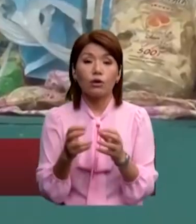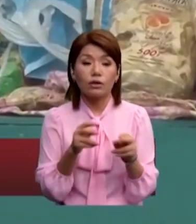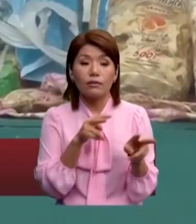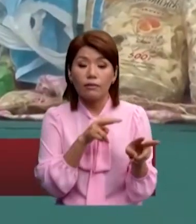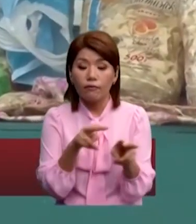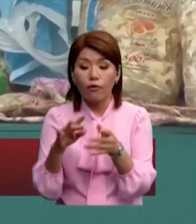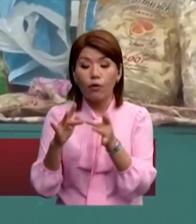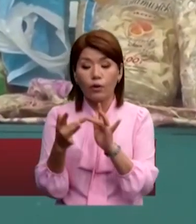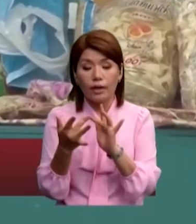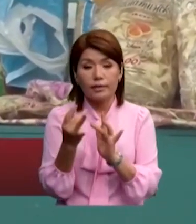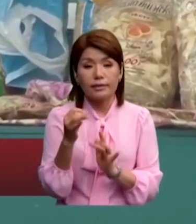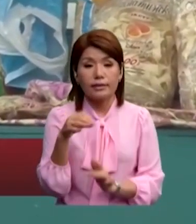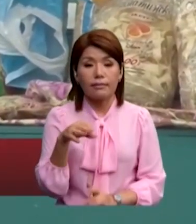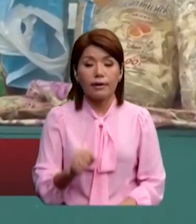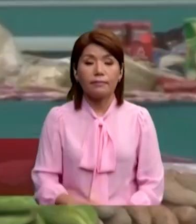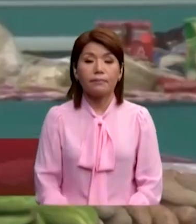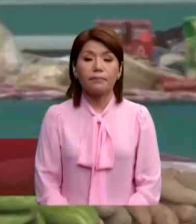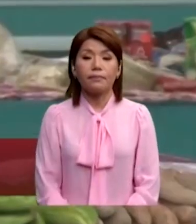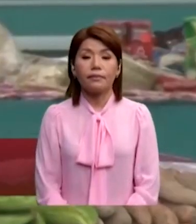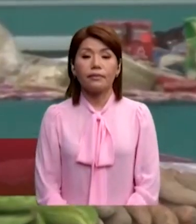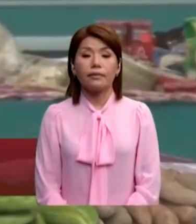в онлайн-системе.